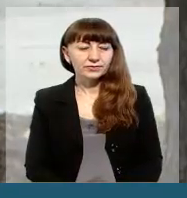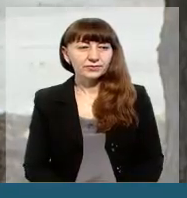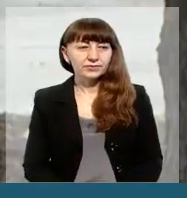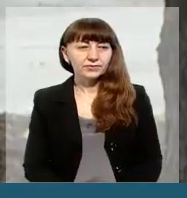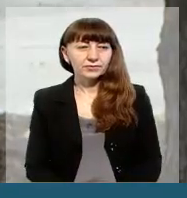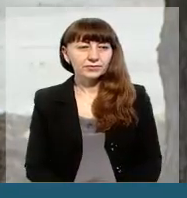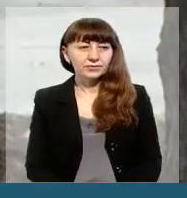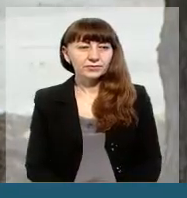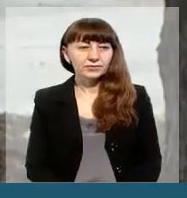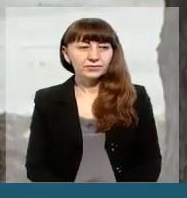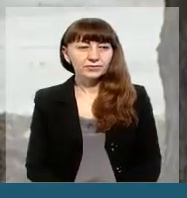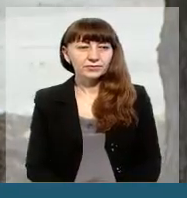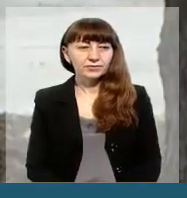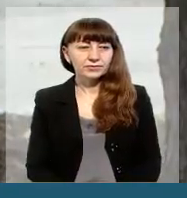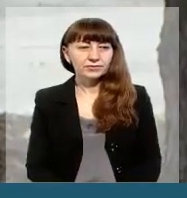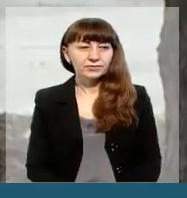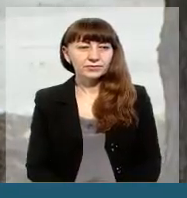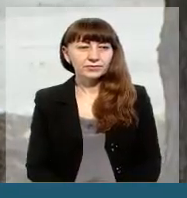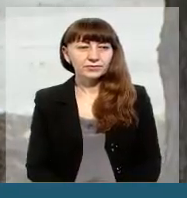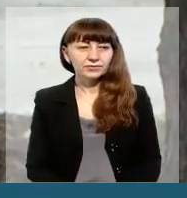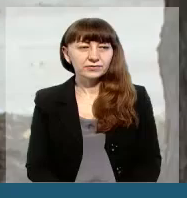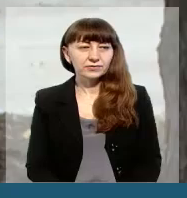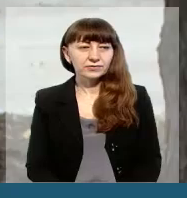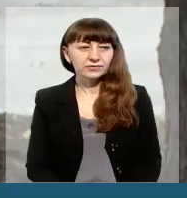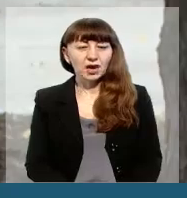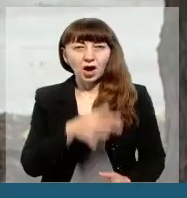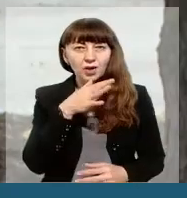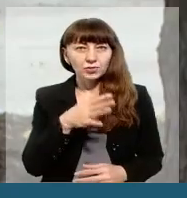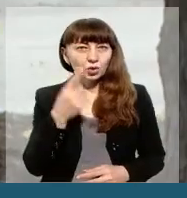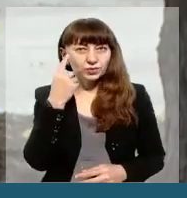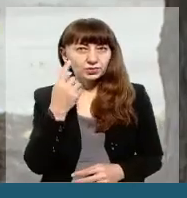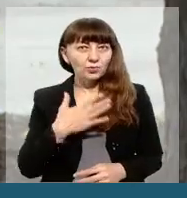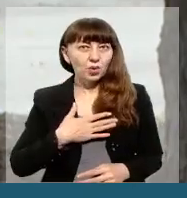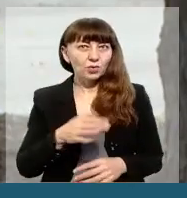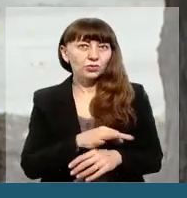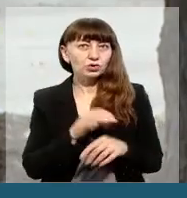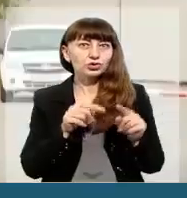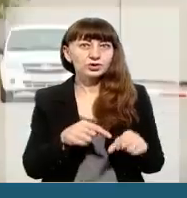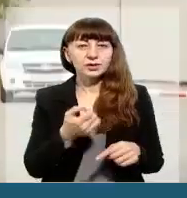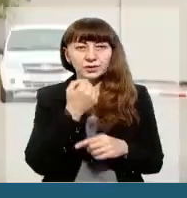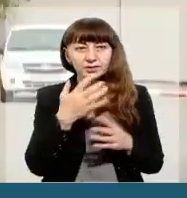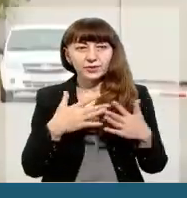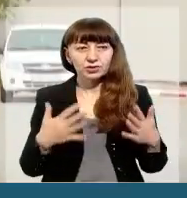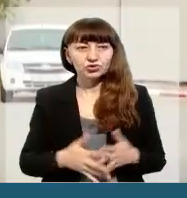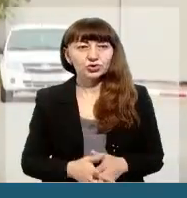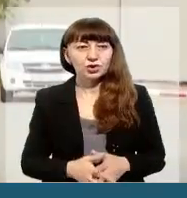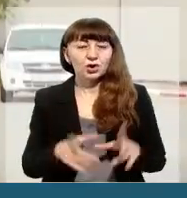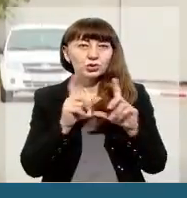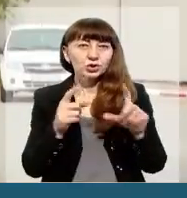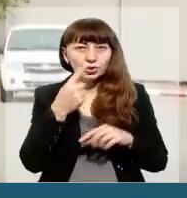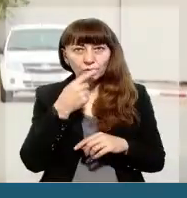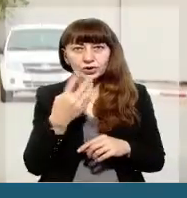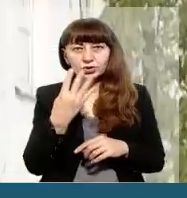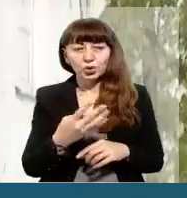учреждение, которое исправляет, о многом задумался мой муж здесь. Поэтому большое спасибо вам. Учреждение номер 40